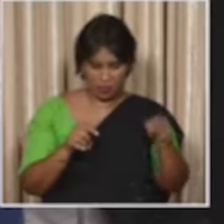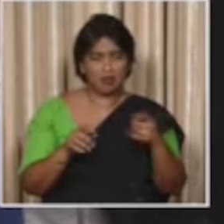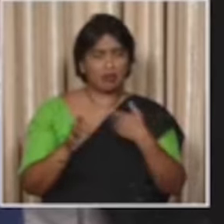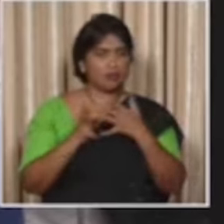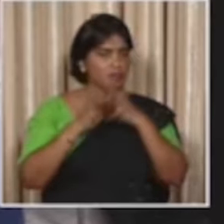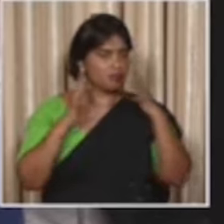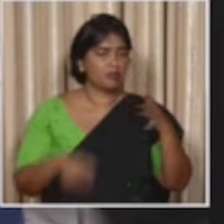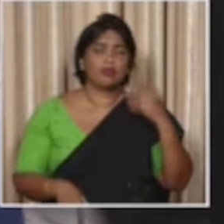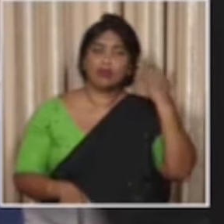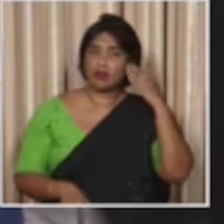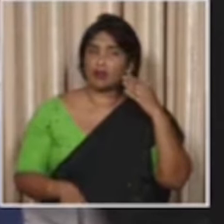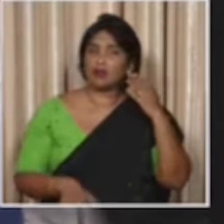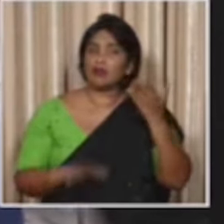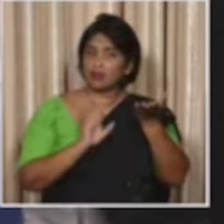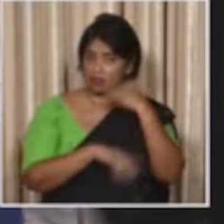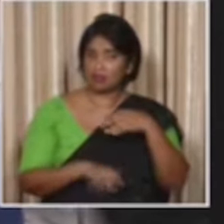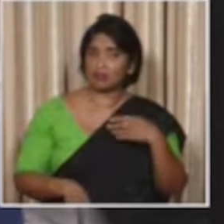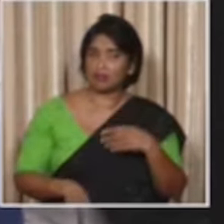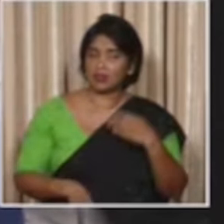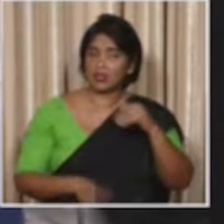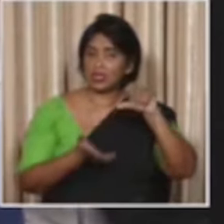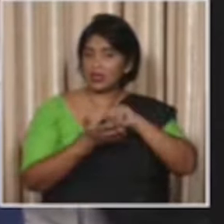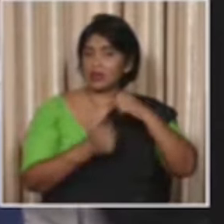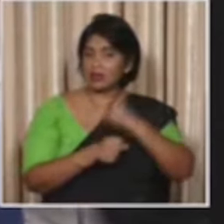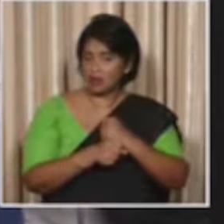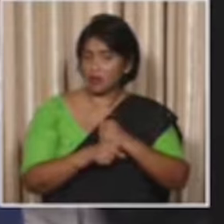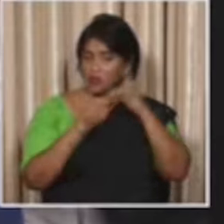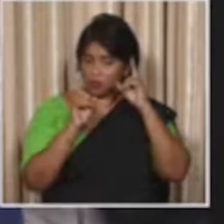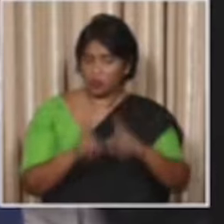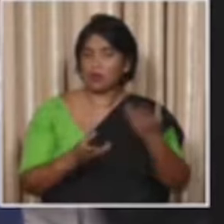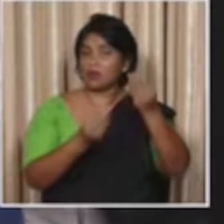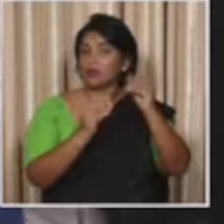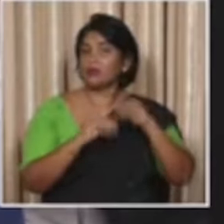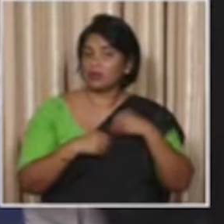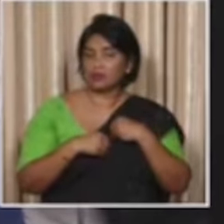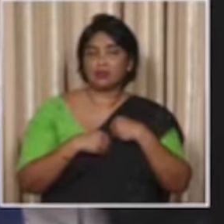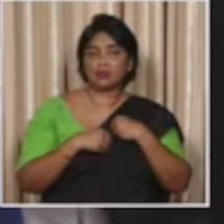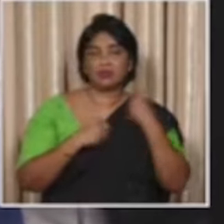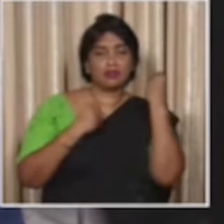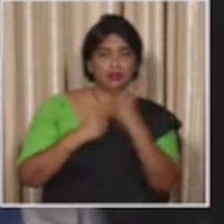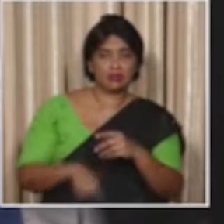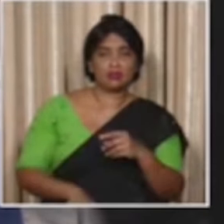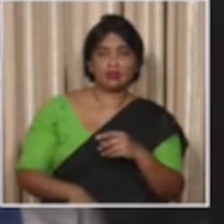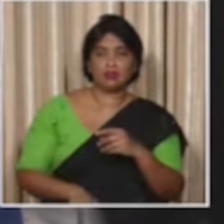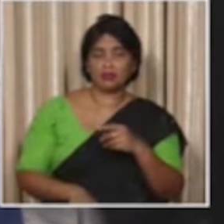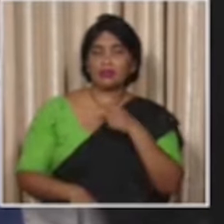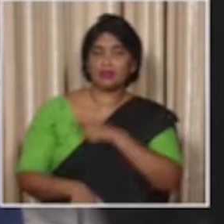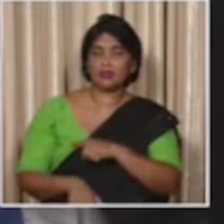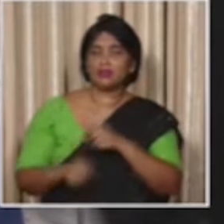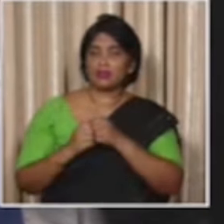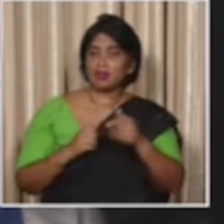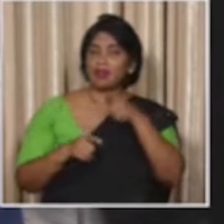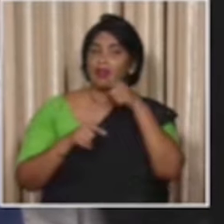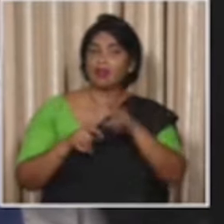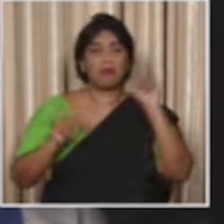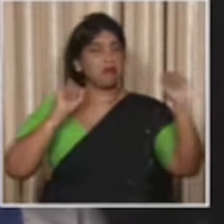ලොකු සැලකිල්ලක් ඒ කාලේ ඉරානයේ රාජ්‍යයේ ඒ හින්දා ලැබුණු ඒ පරිත්‍යාගය ඒක උඩ ඕගොල්ලෝ